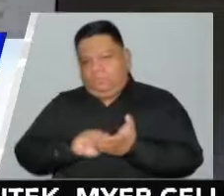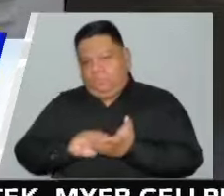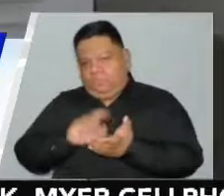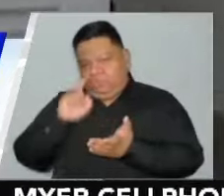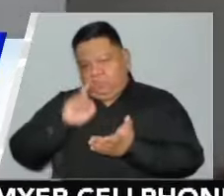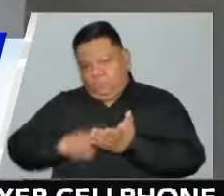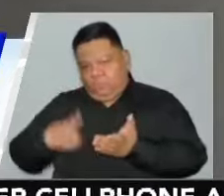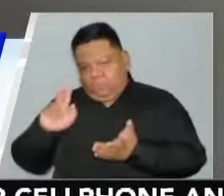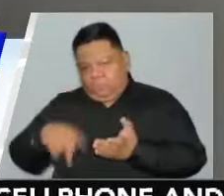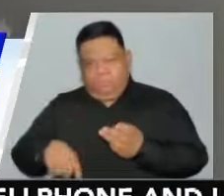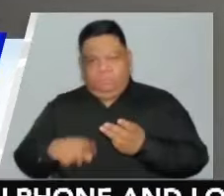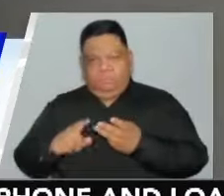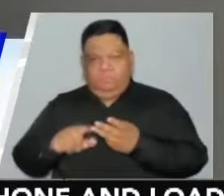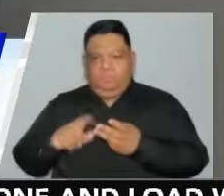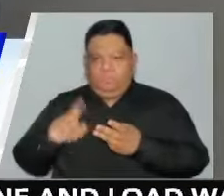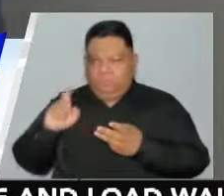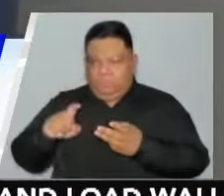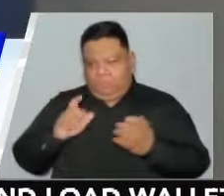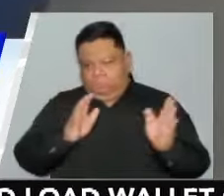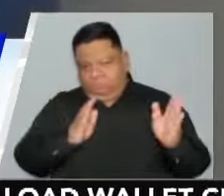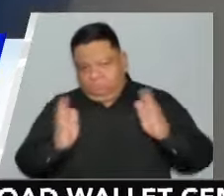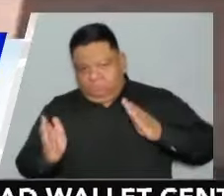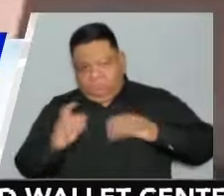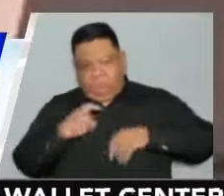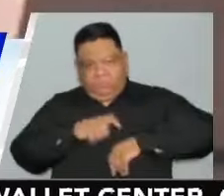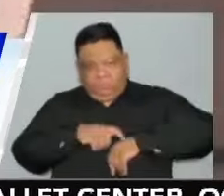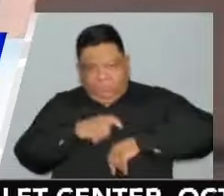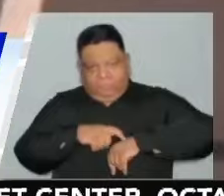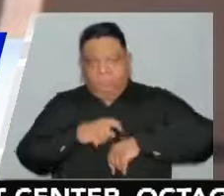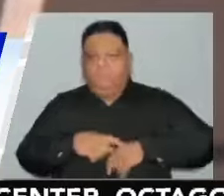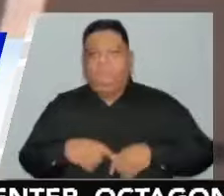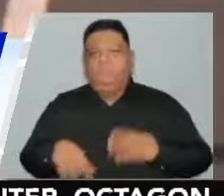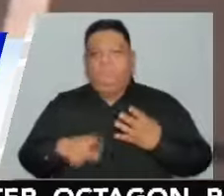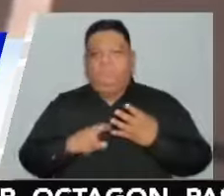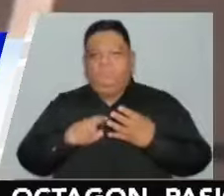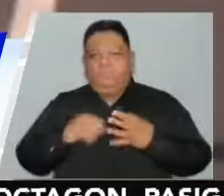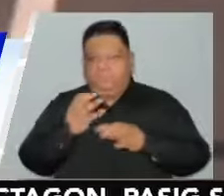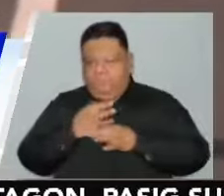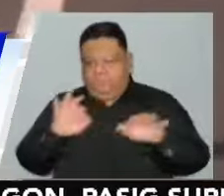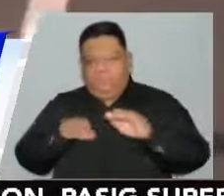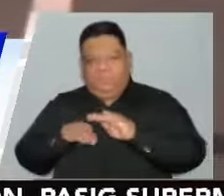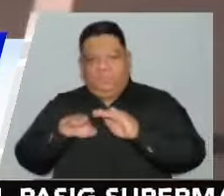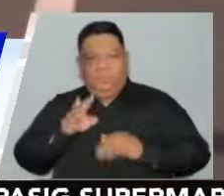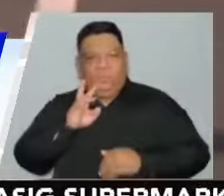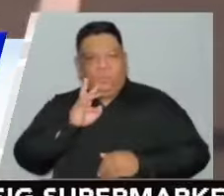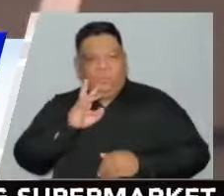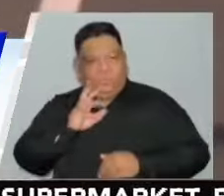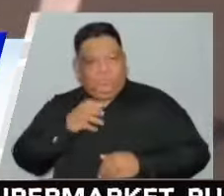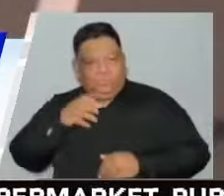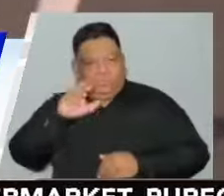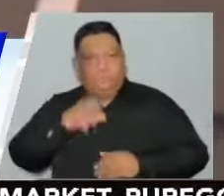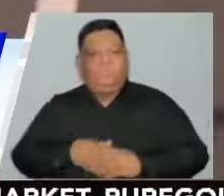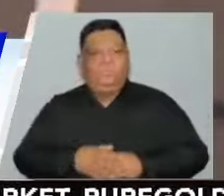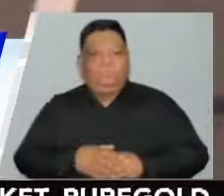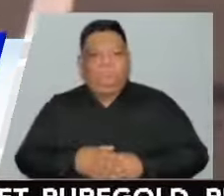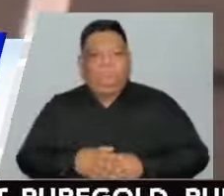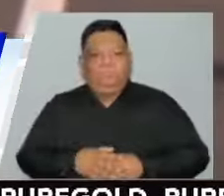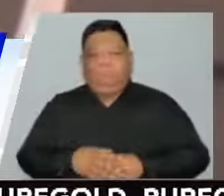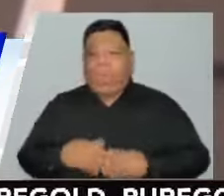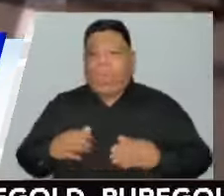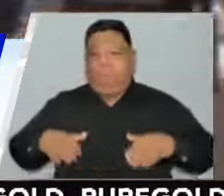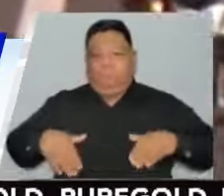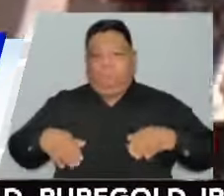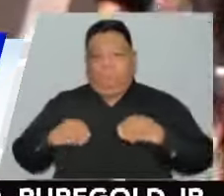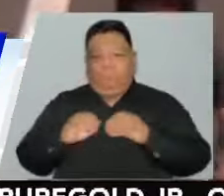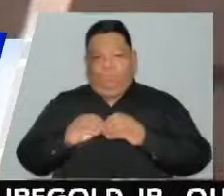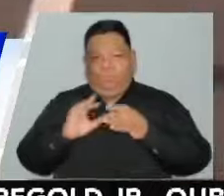hours, at libreng access sa inuming tubig. Wala pang bagong pahayag ang Department of Labor and Employment, pero dati na silang